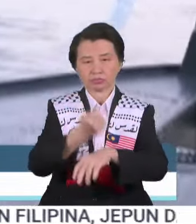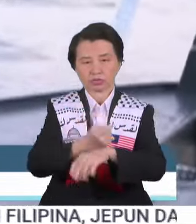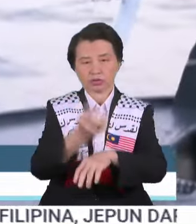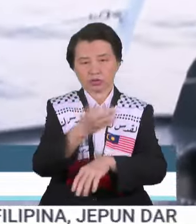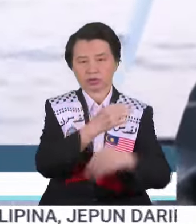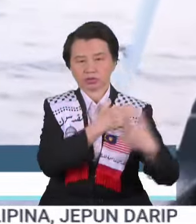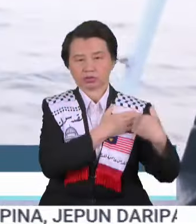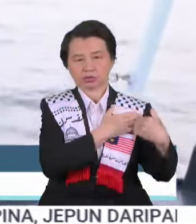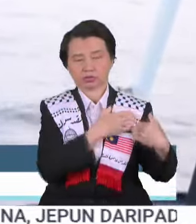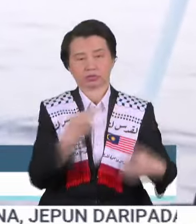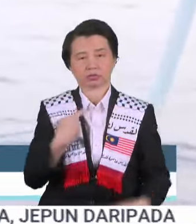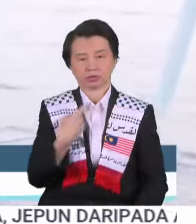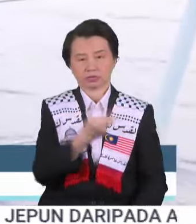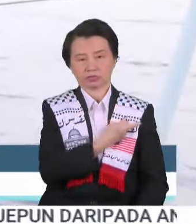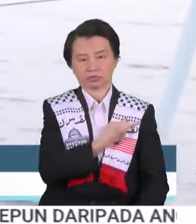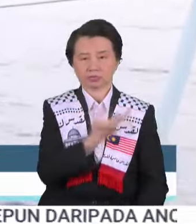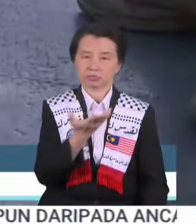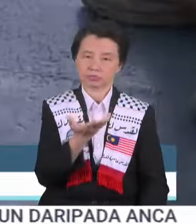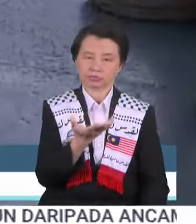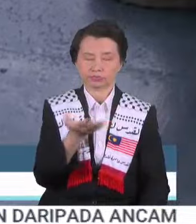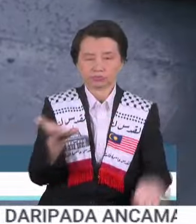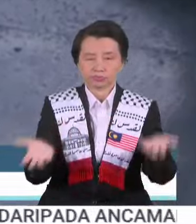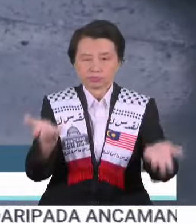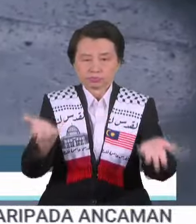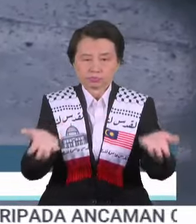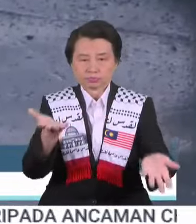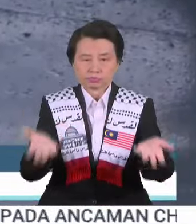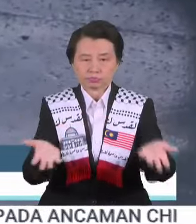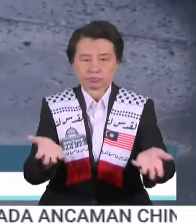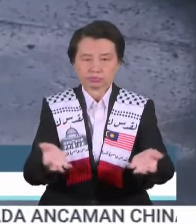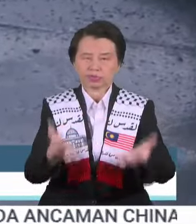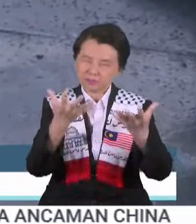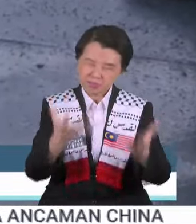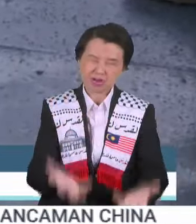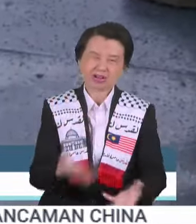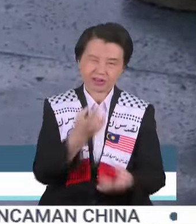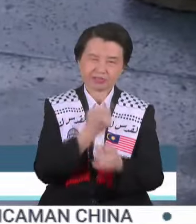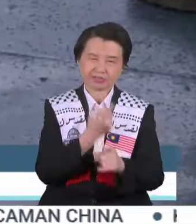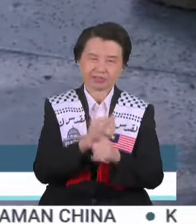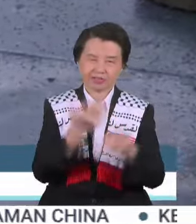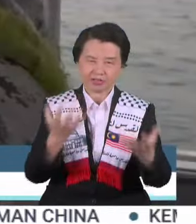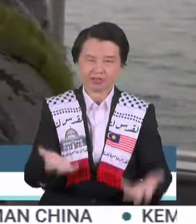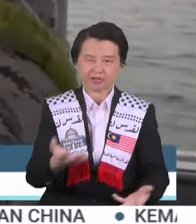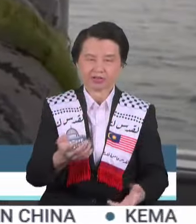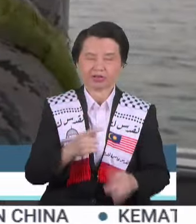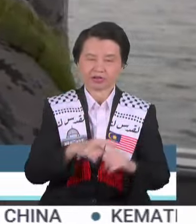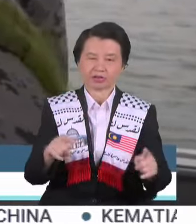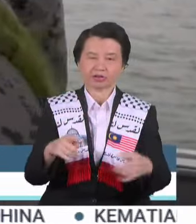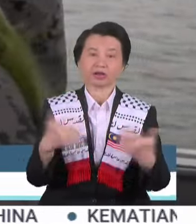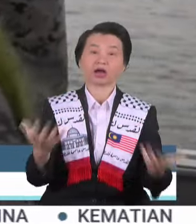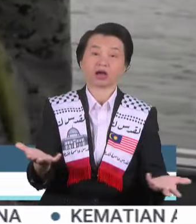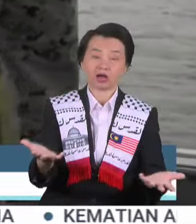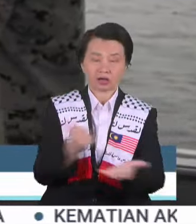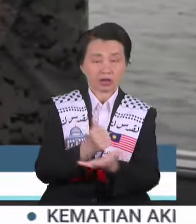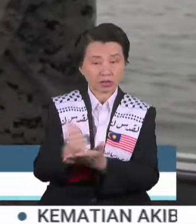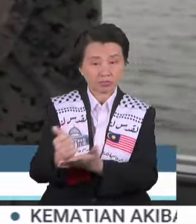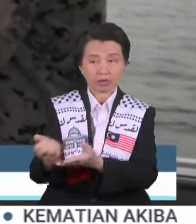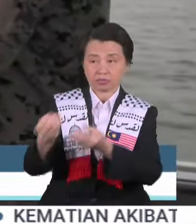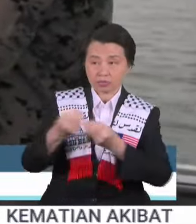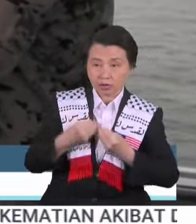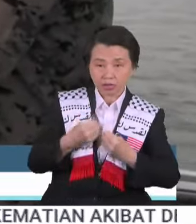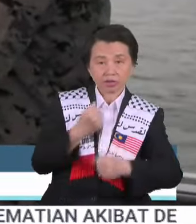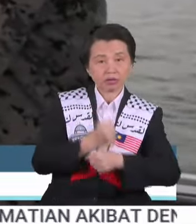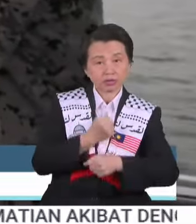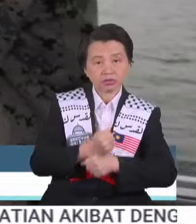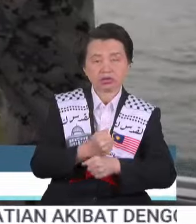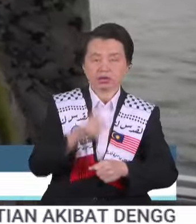dan tanggungjawab kami lah. Mungkin berat sebenarnya untuk buat tanggungjawab, tapi apa amanah yang diberikan oleh